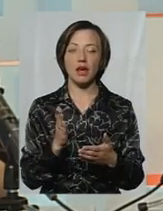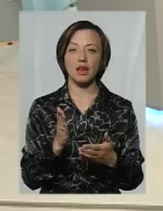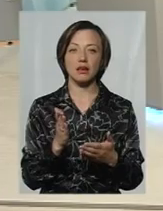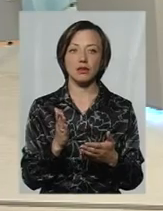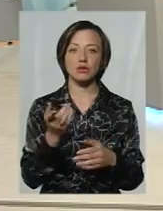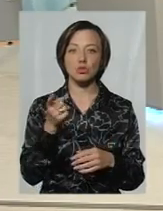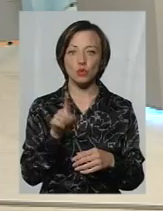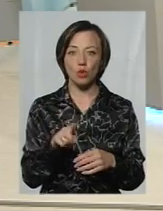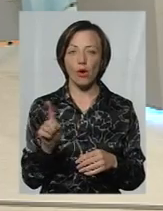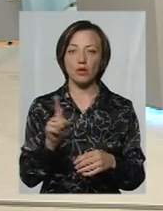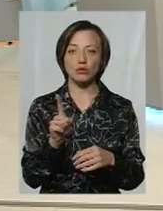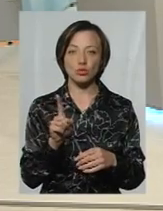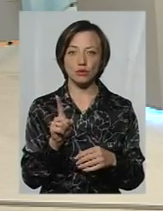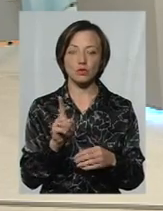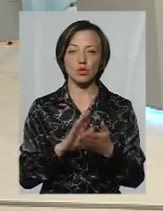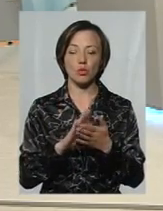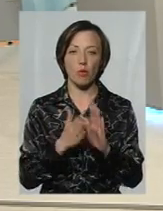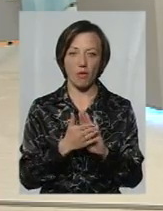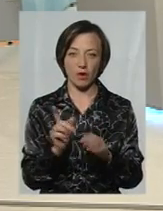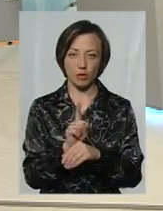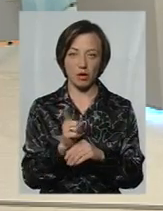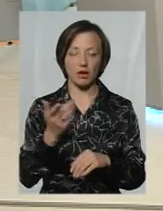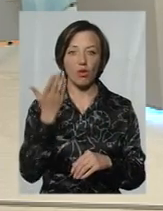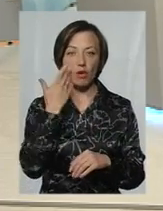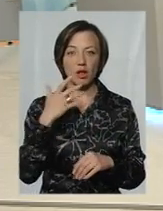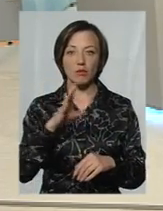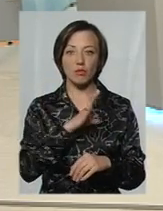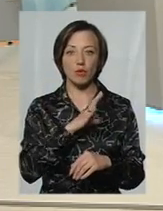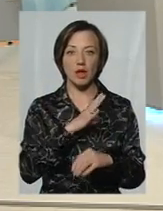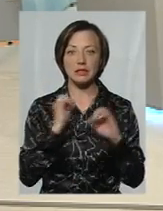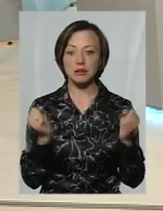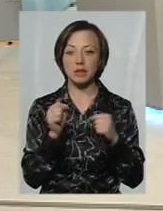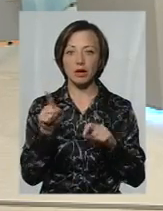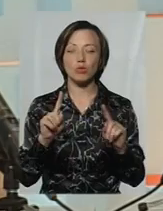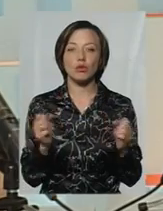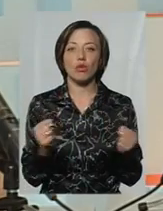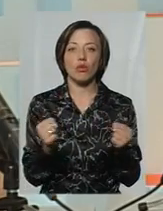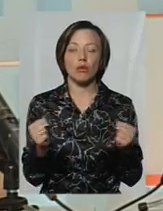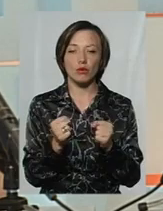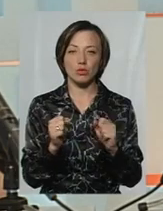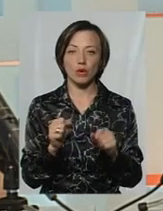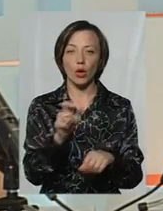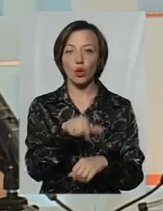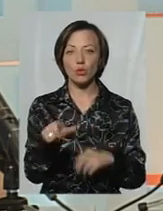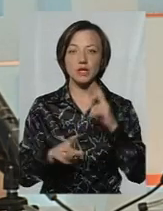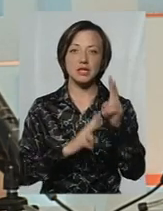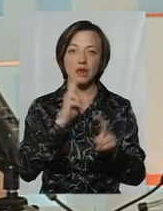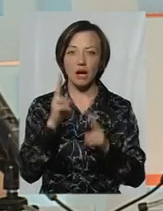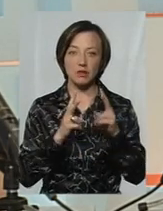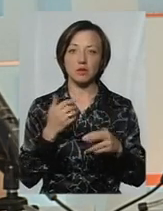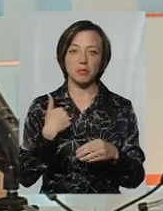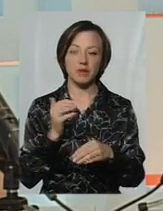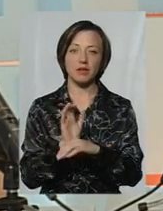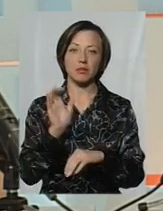для того, щоб... нормальних умов, да, в нормальних умовах. Угу. Тоді, коли була зима, тоді, там було дуже холодно. І люди скаржилися, ми